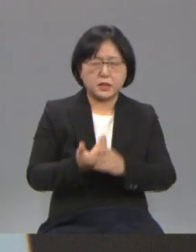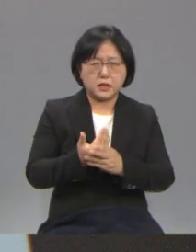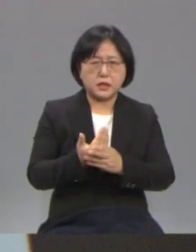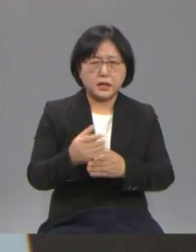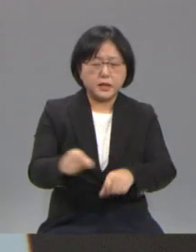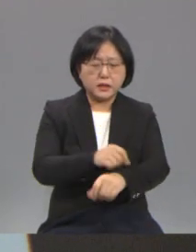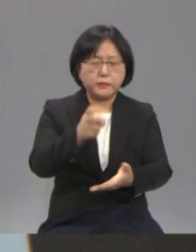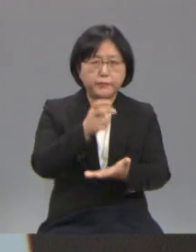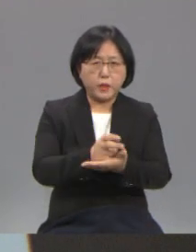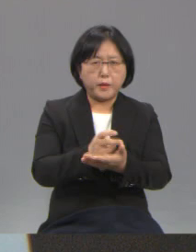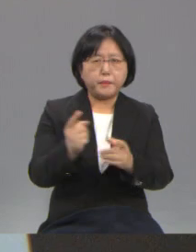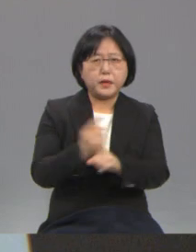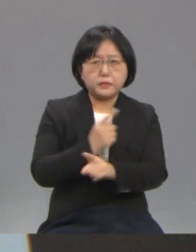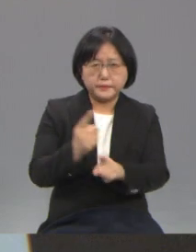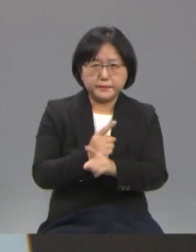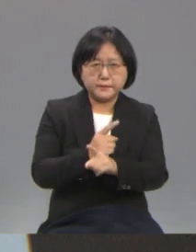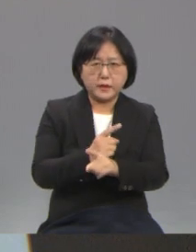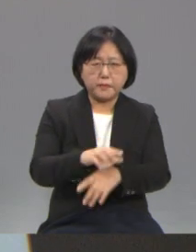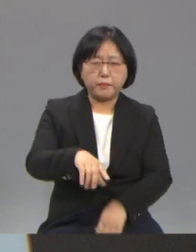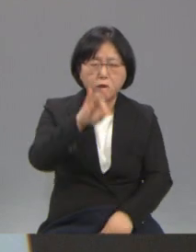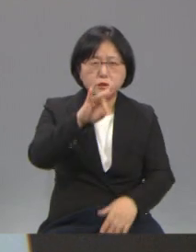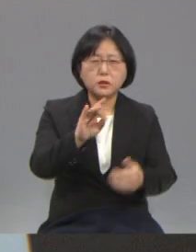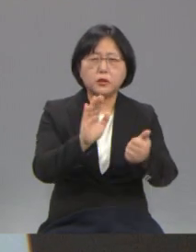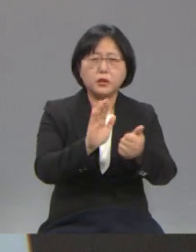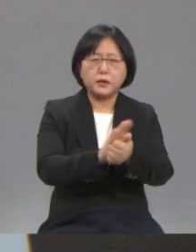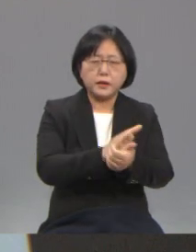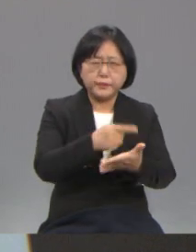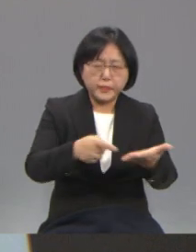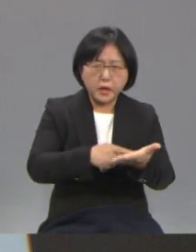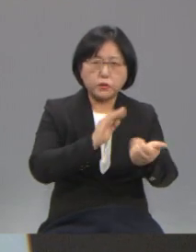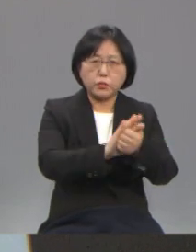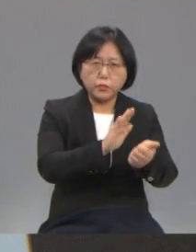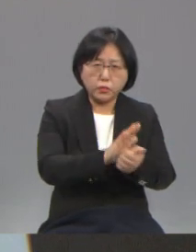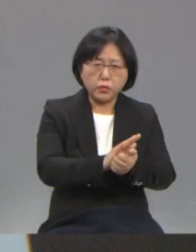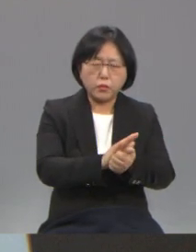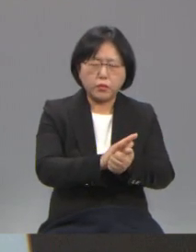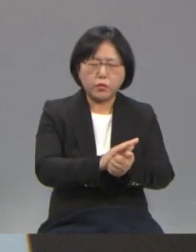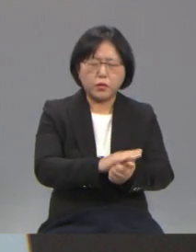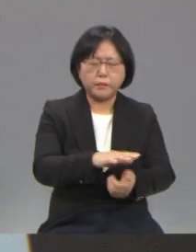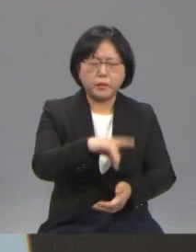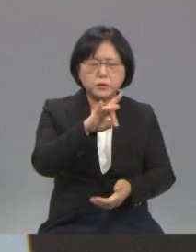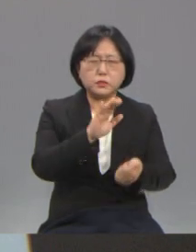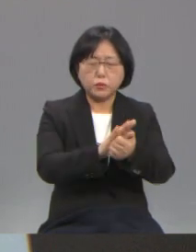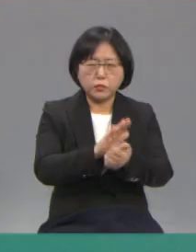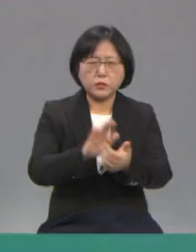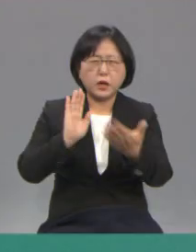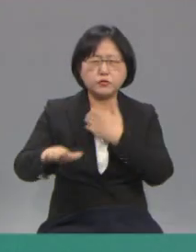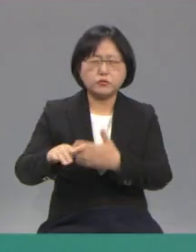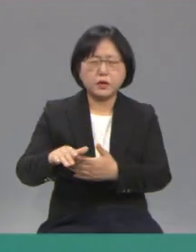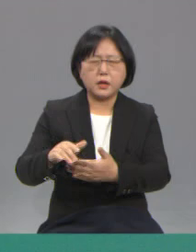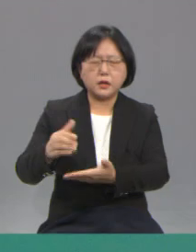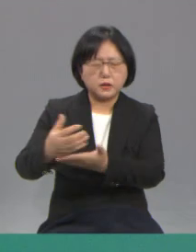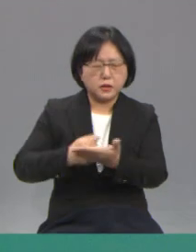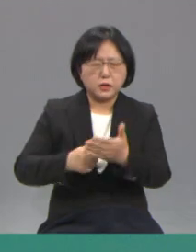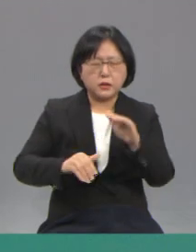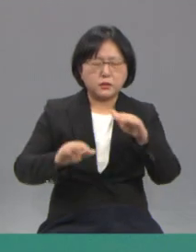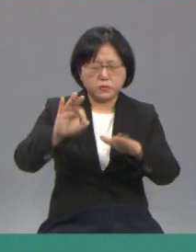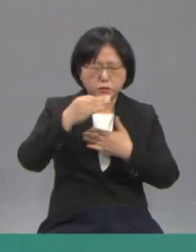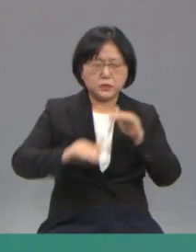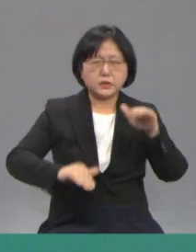특별법을 개정해서 선 구제 후 해수에서 피해자 구제하겠다는